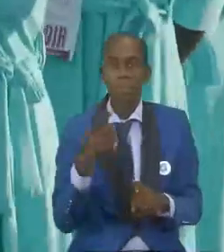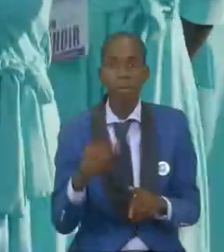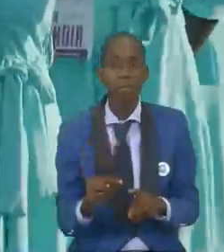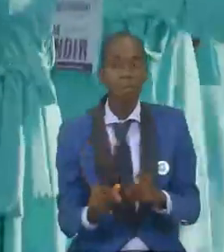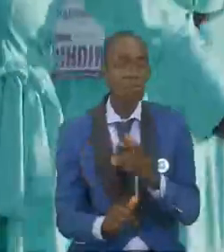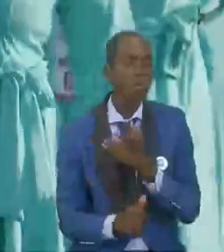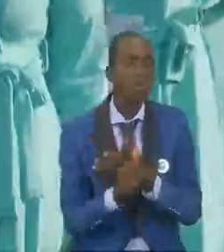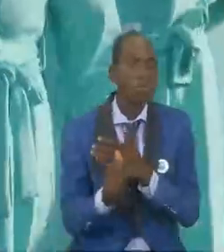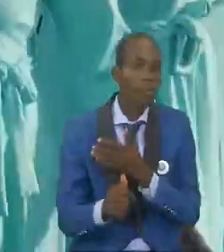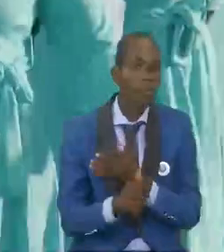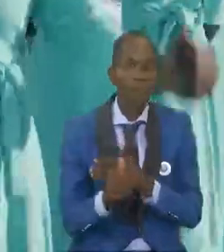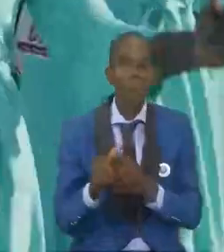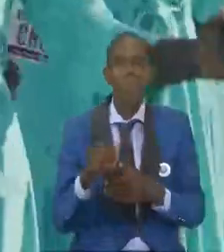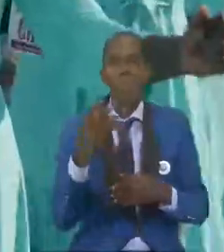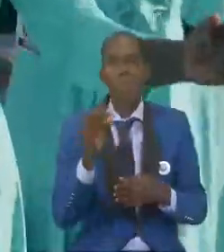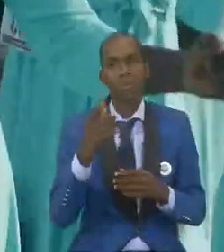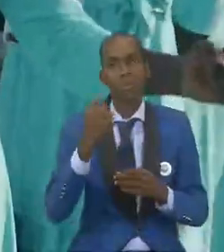de délivrer